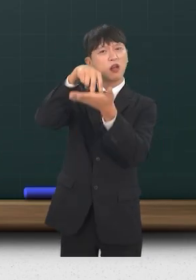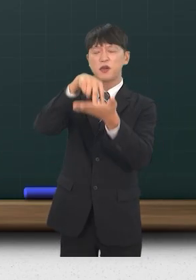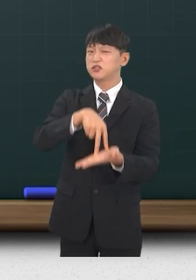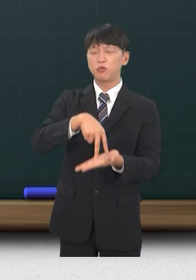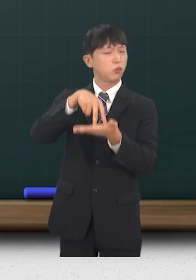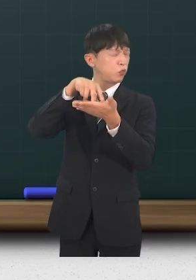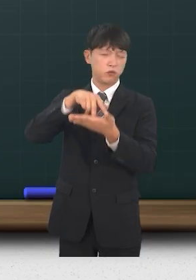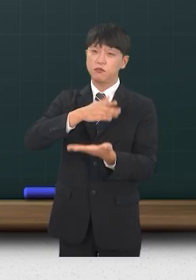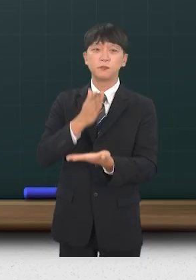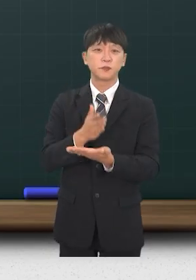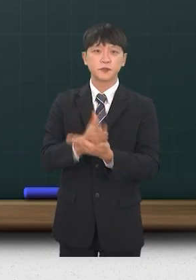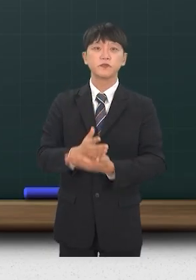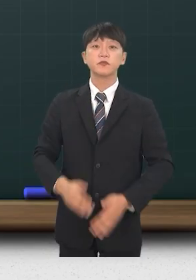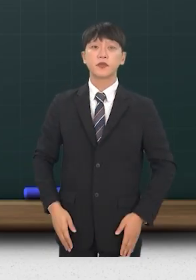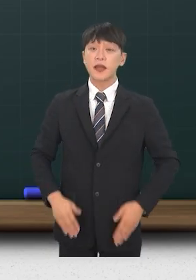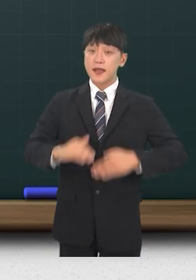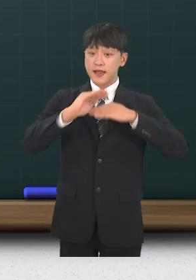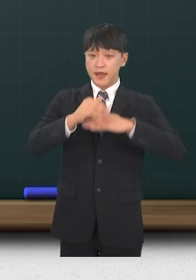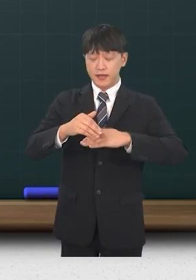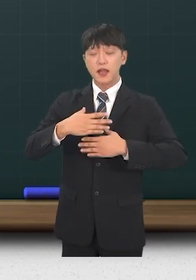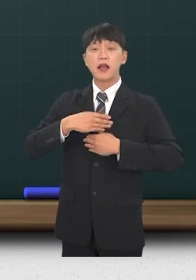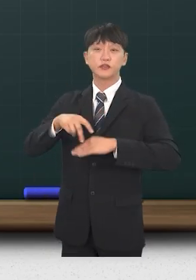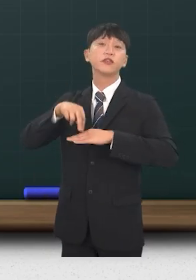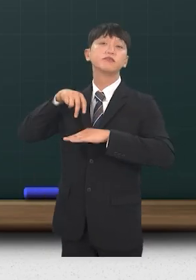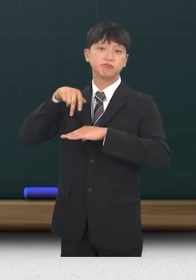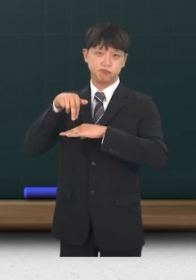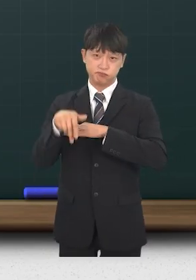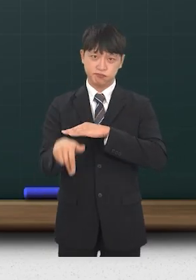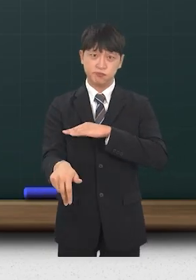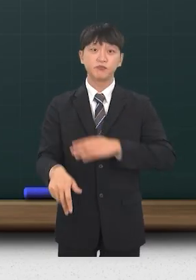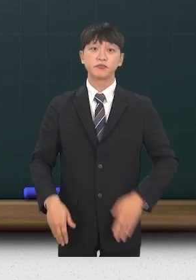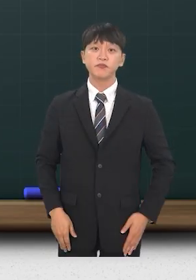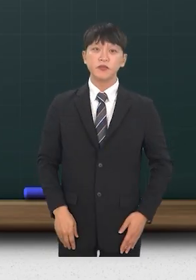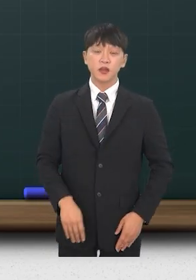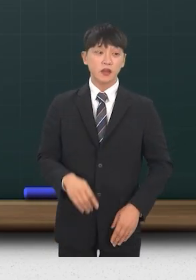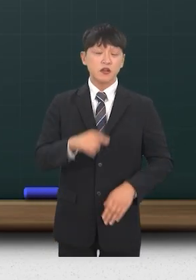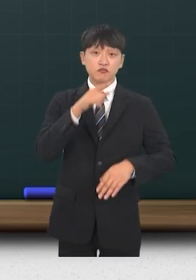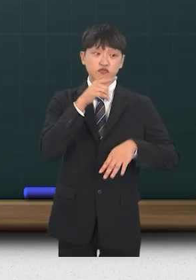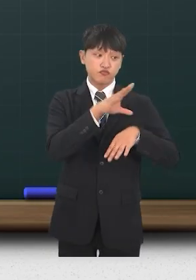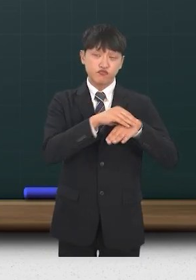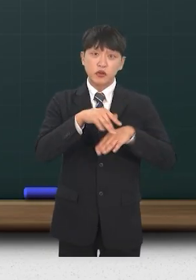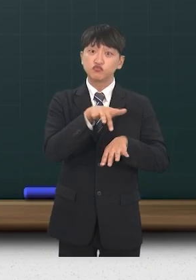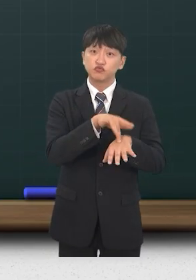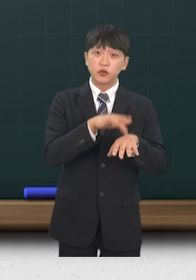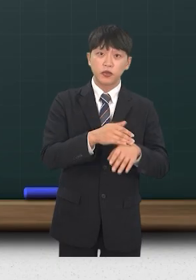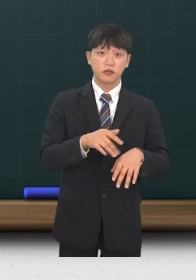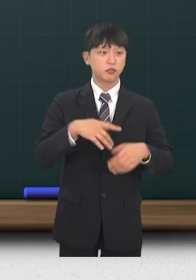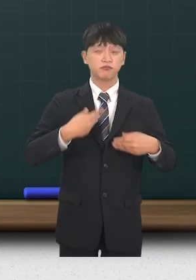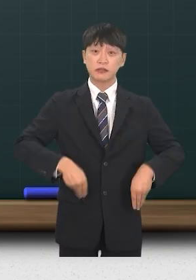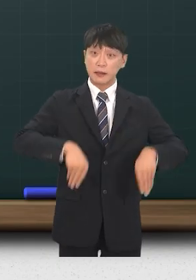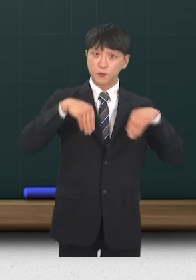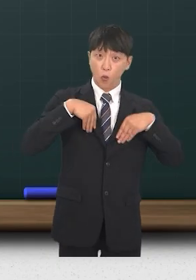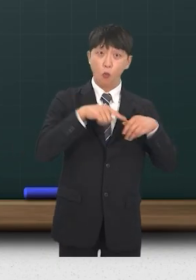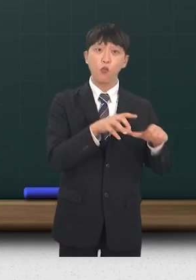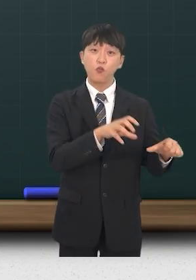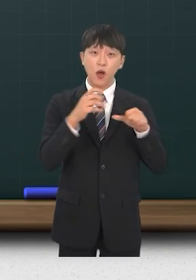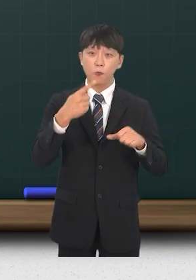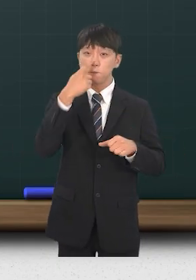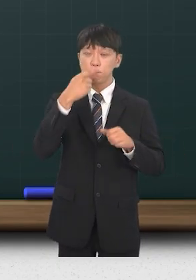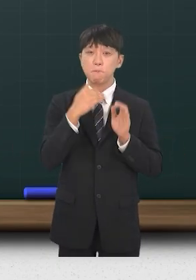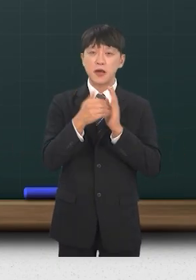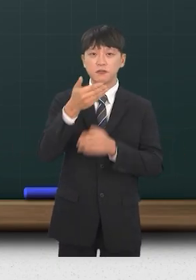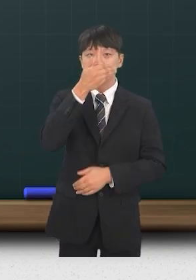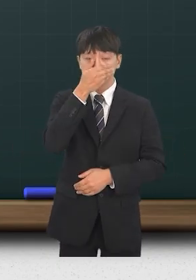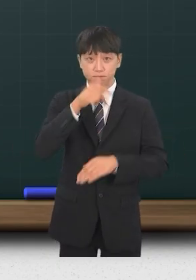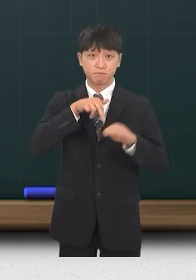통해 불을 끌지 대피할지 결정해야 하는데요. 손등으로 출입문 손잡이를 만져보고 따뜻하거나 뜨거우면 문 반대쪽에 불이